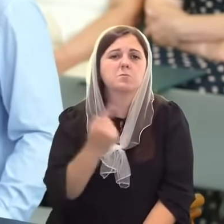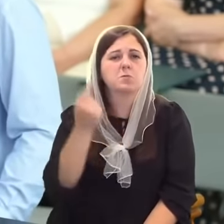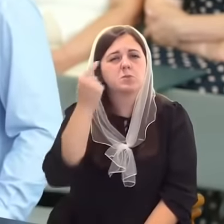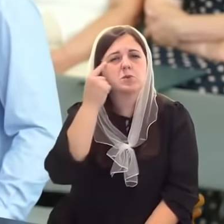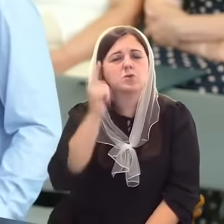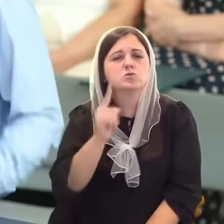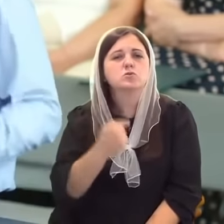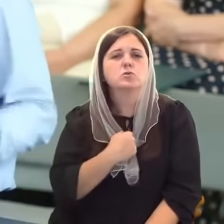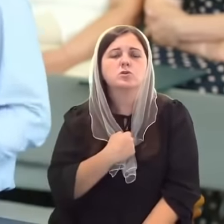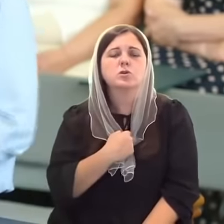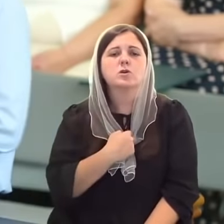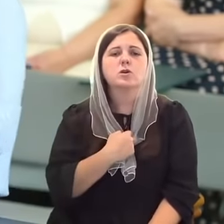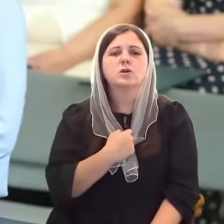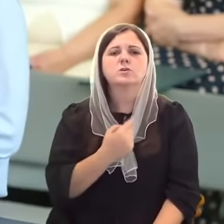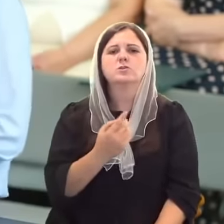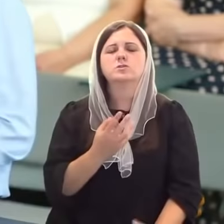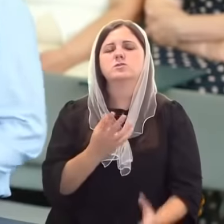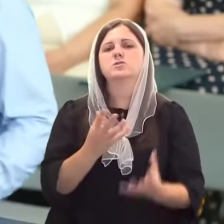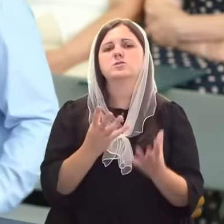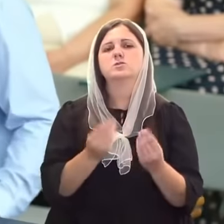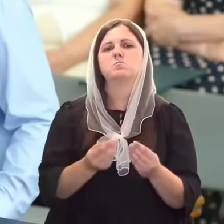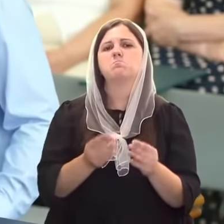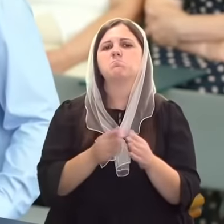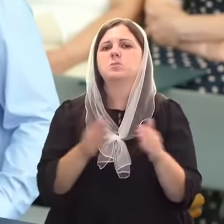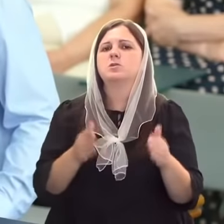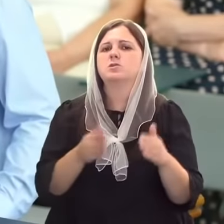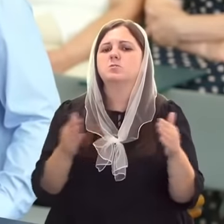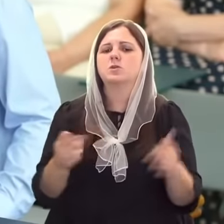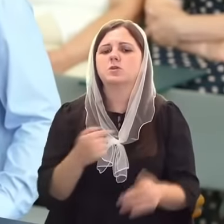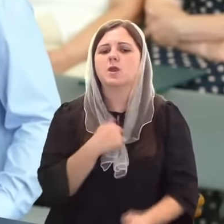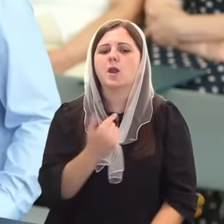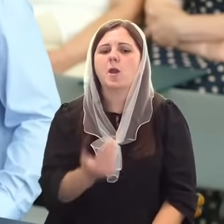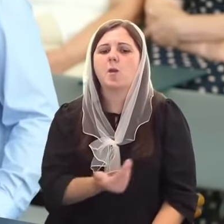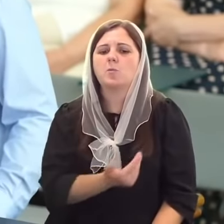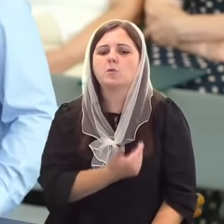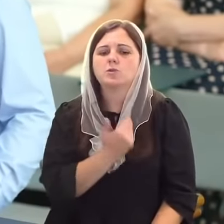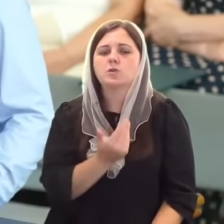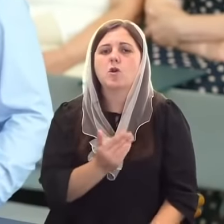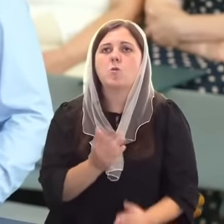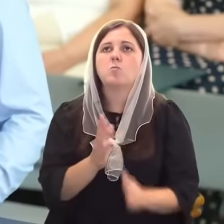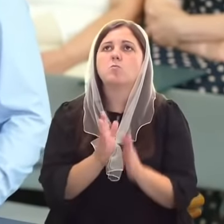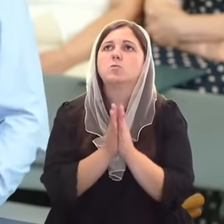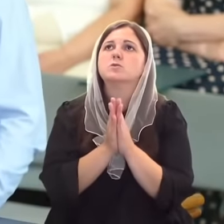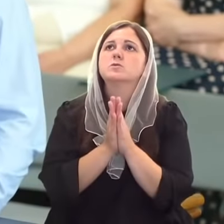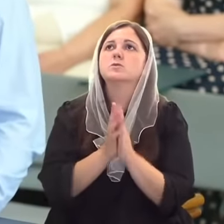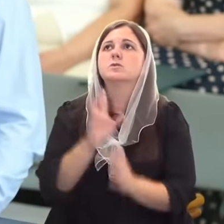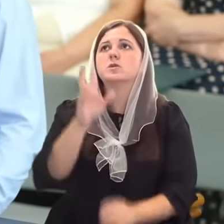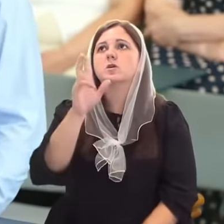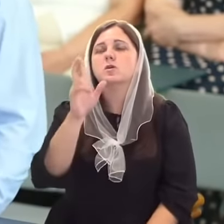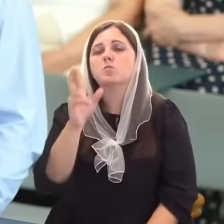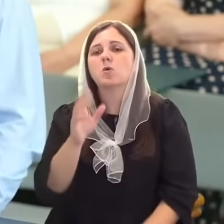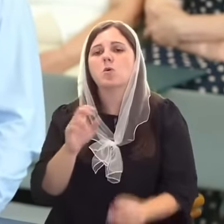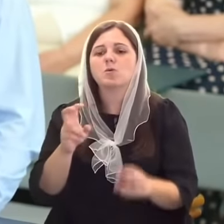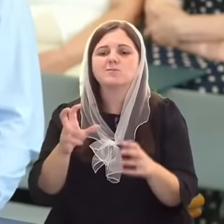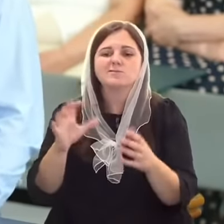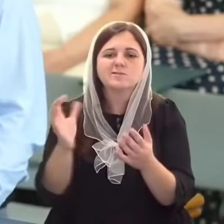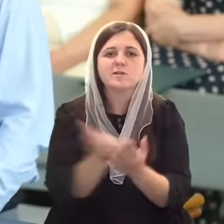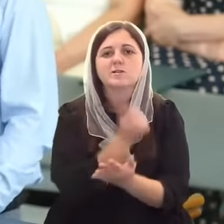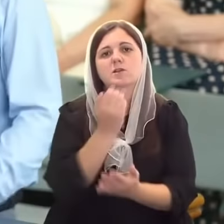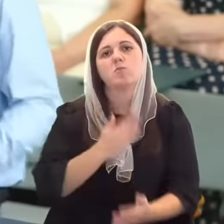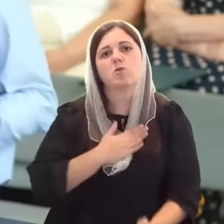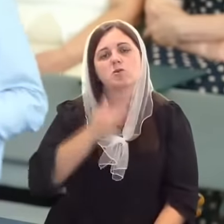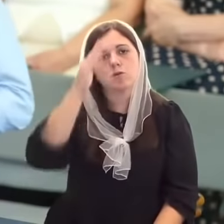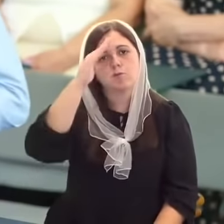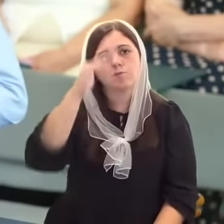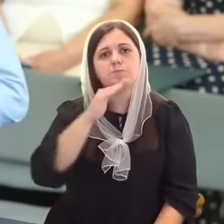что все чаще и чаще я начал просить Бога, чтобы Он дал мне найти моих родителей.